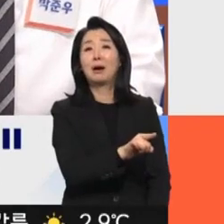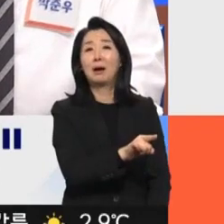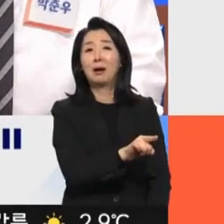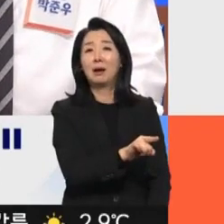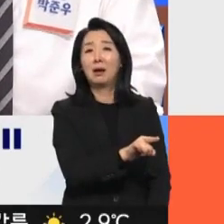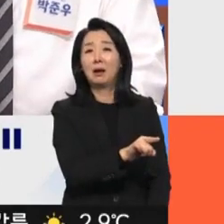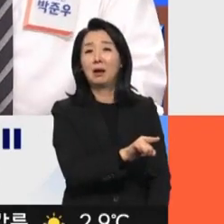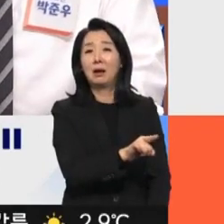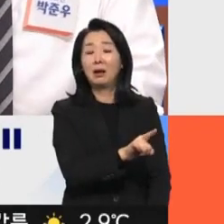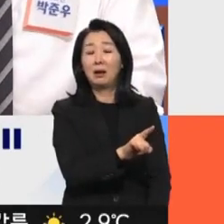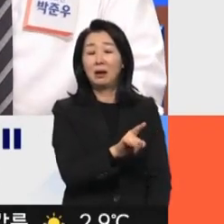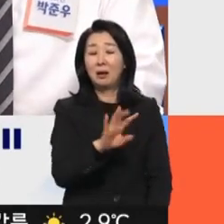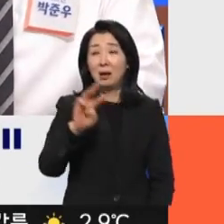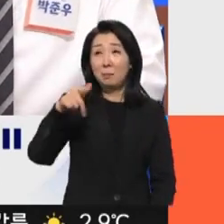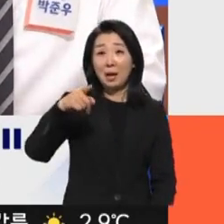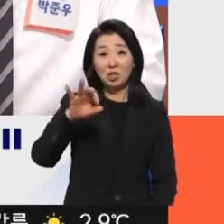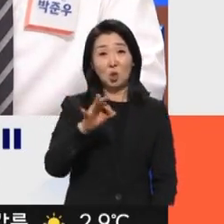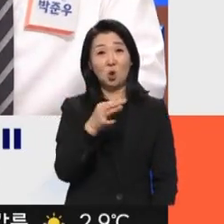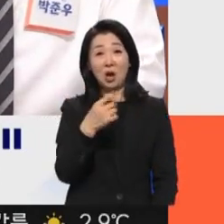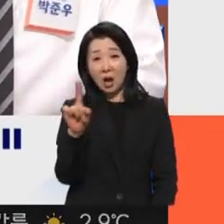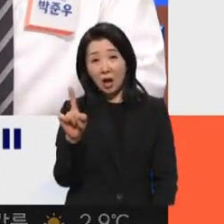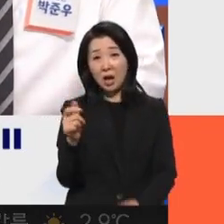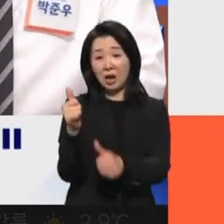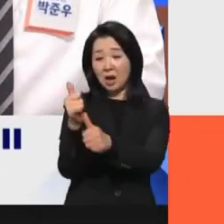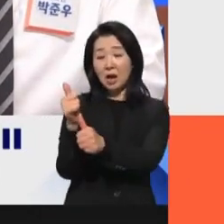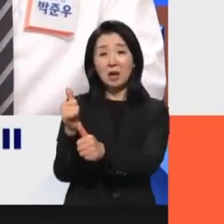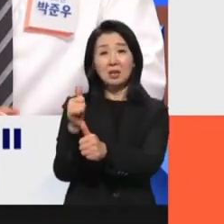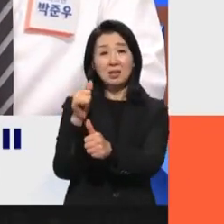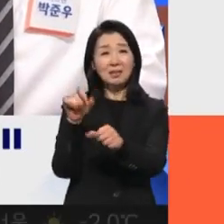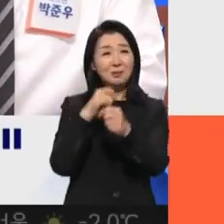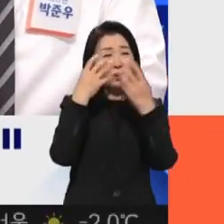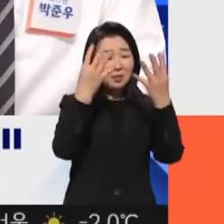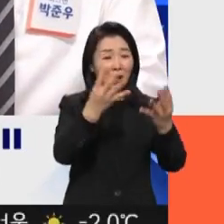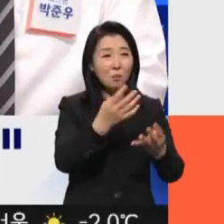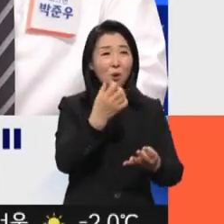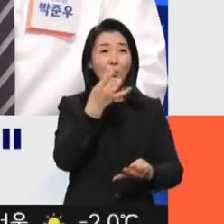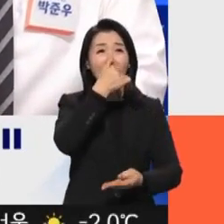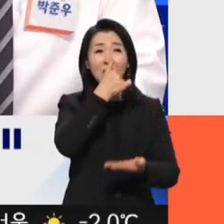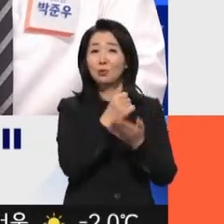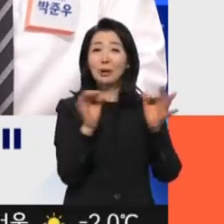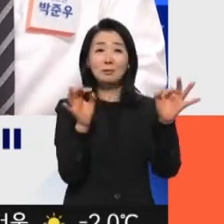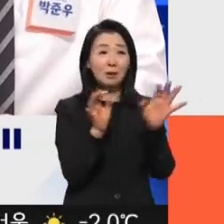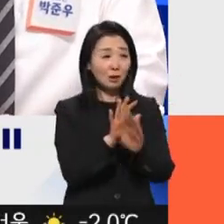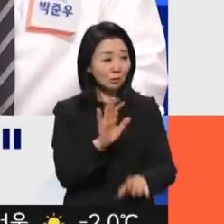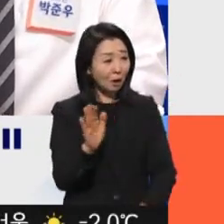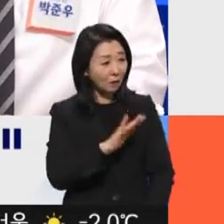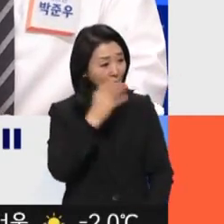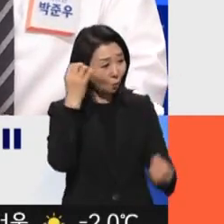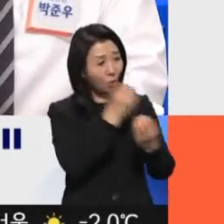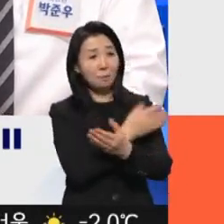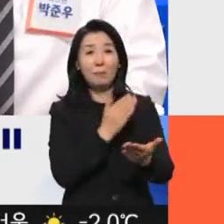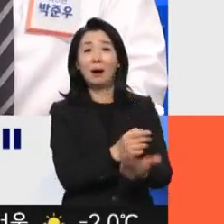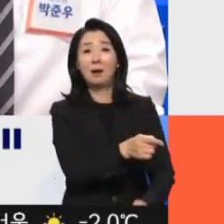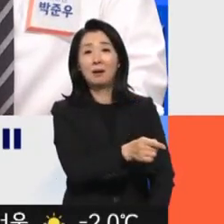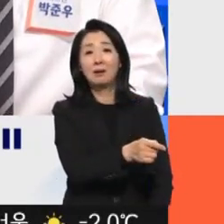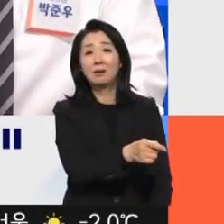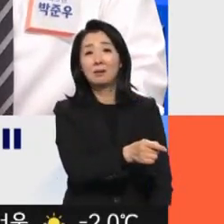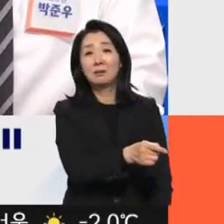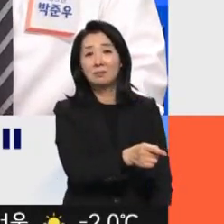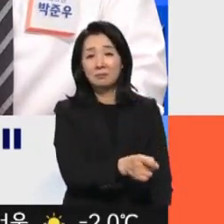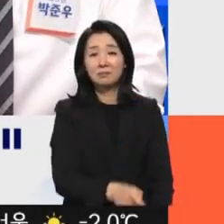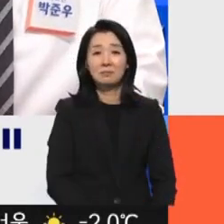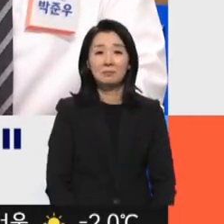세웠는데요. 박정하 수석 대변인은 특별 사면이 됐다고 해서 원죄가 사라진 것으로 단단히 착각이라도 하고 있는 것인가